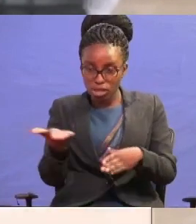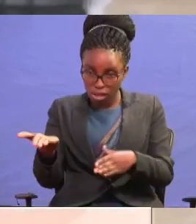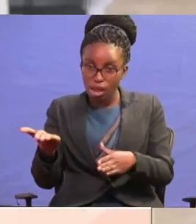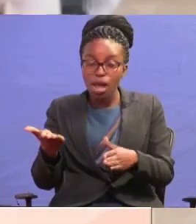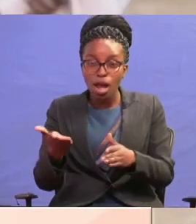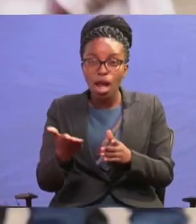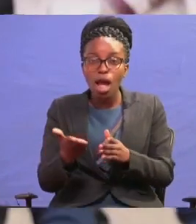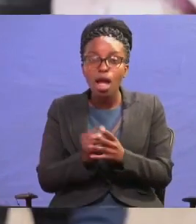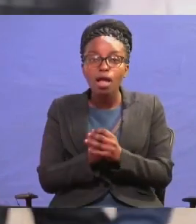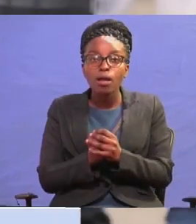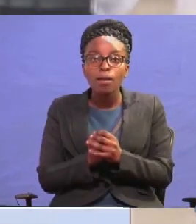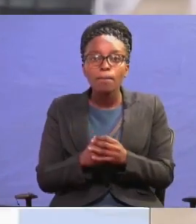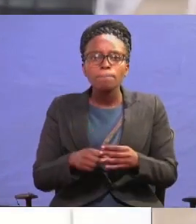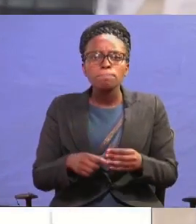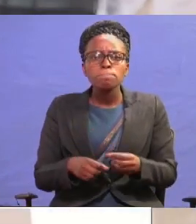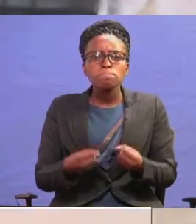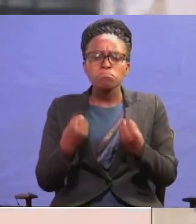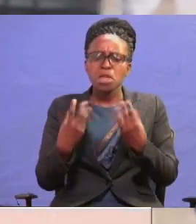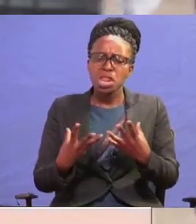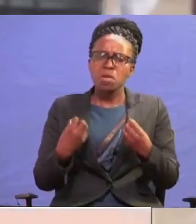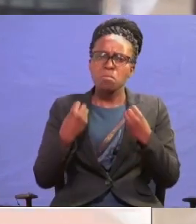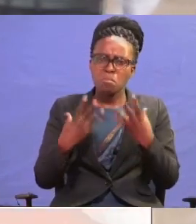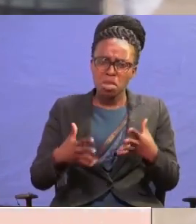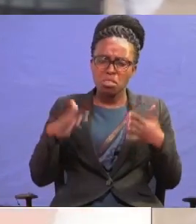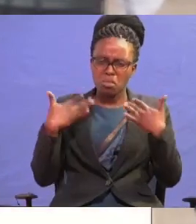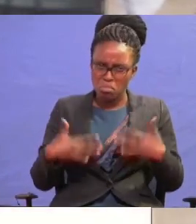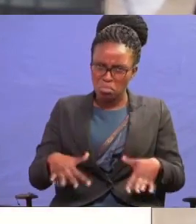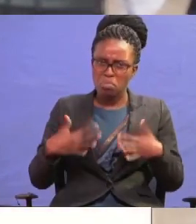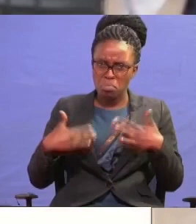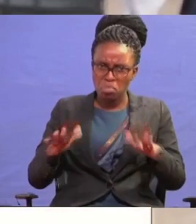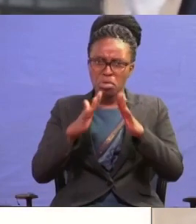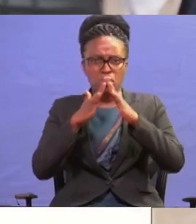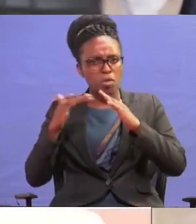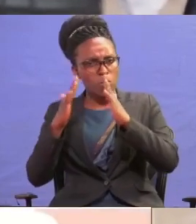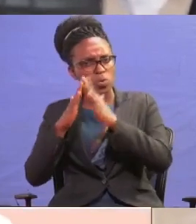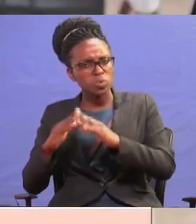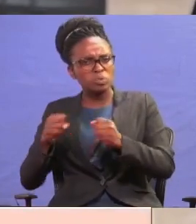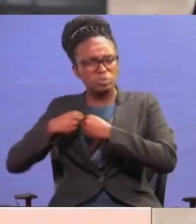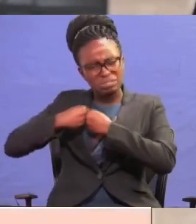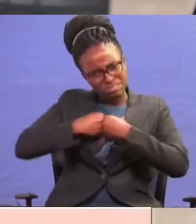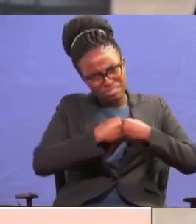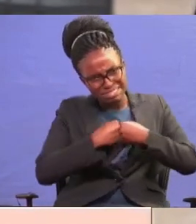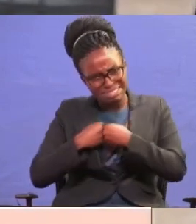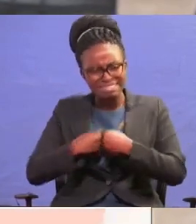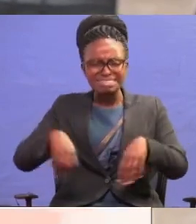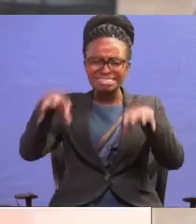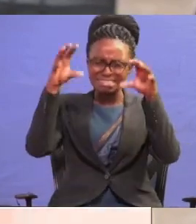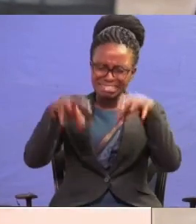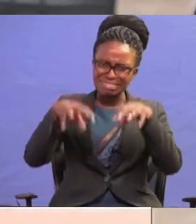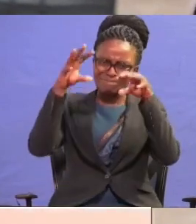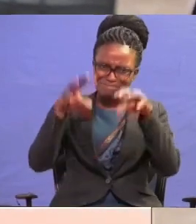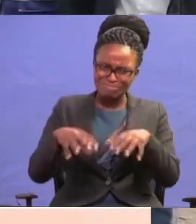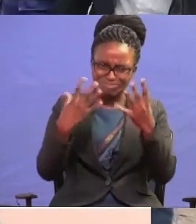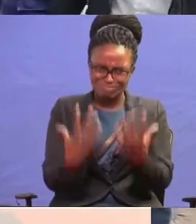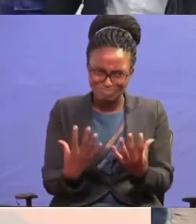to be cautious as we move on with this challenge of the heavy rains. Be careful, look